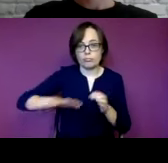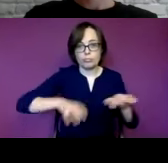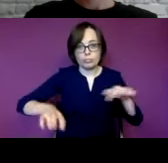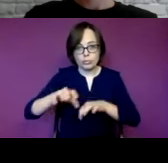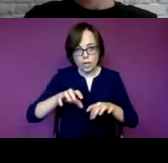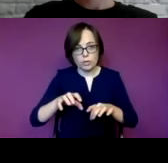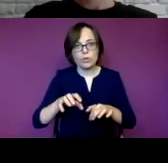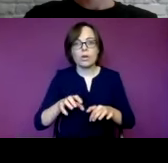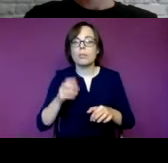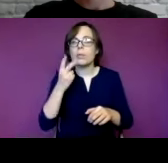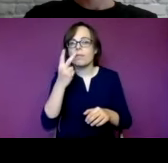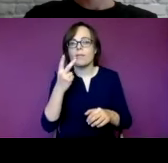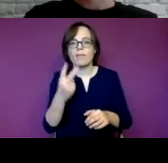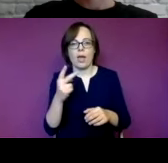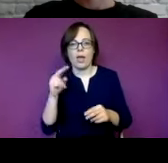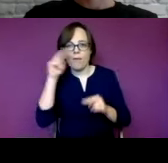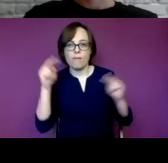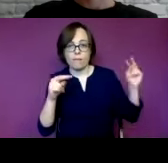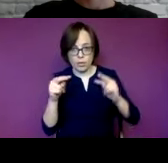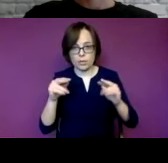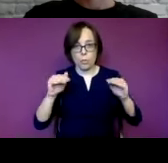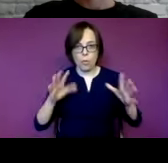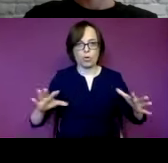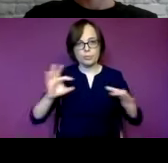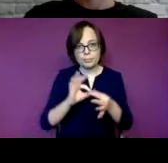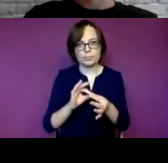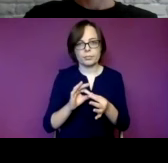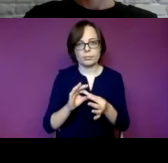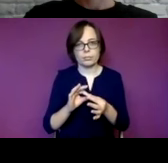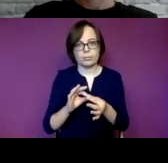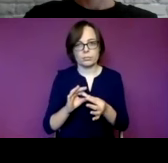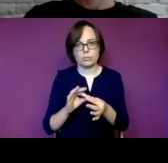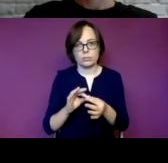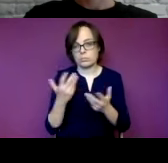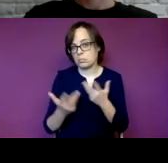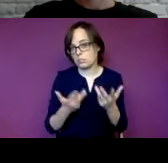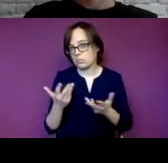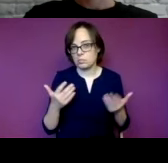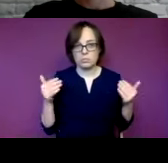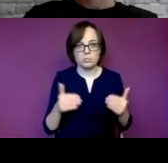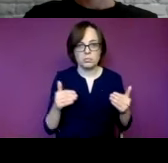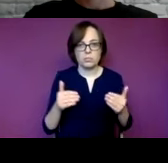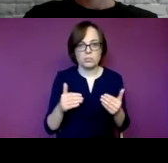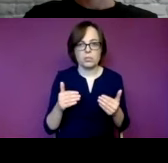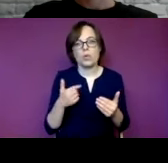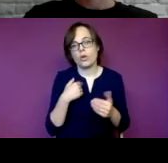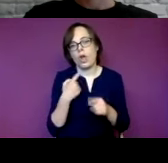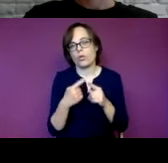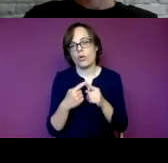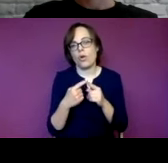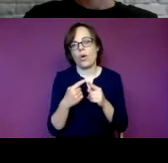gdzieś miejsce na pogodzenie tych wizji. Może też to jest moja nadinterpretacja, że takie